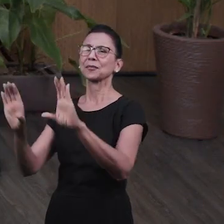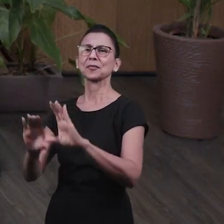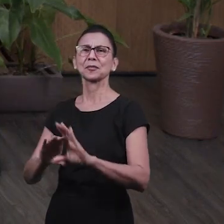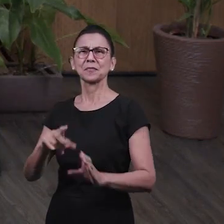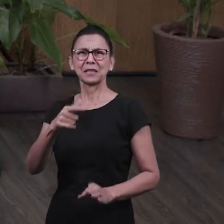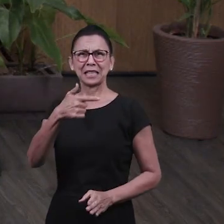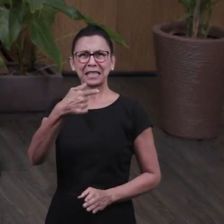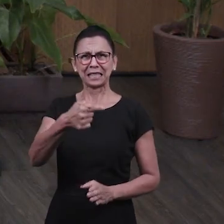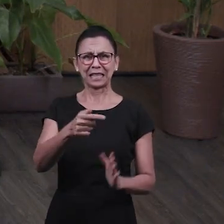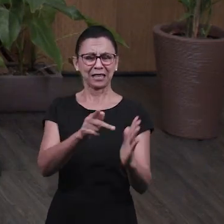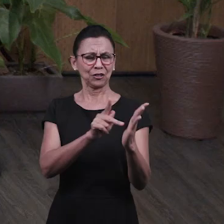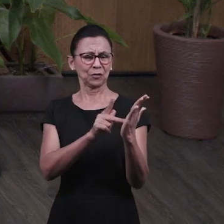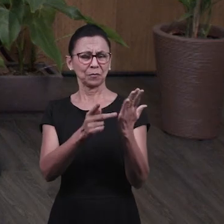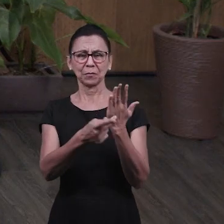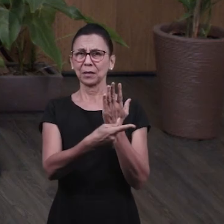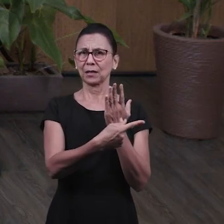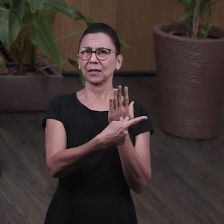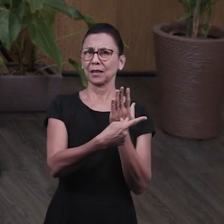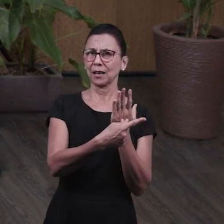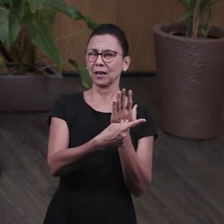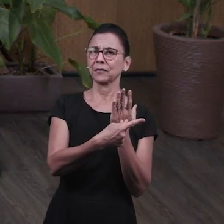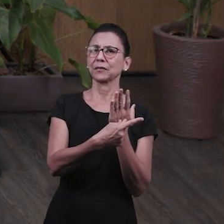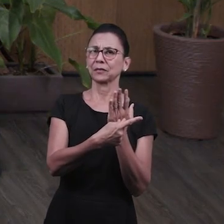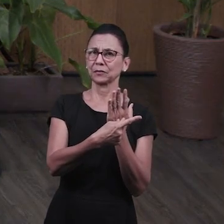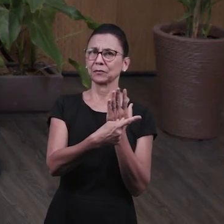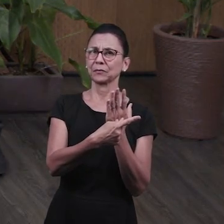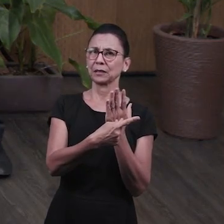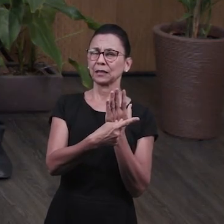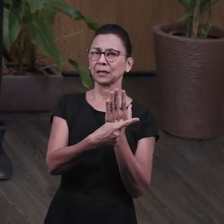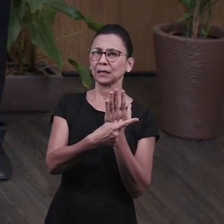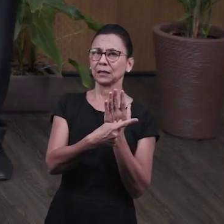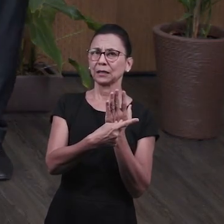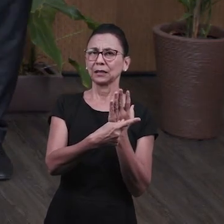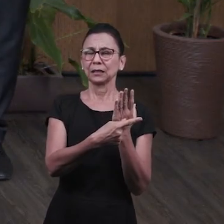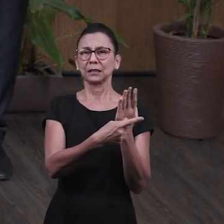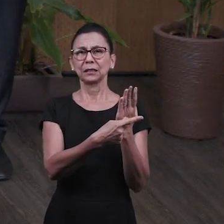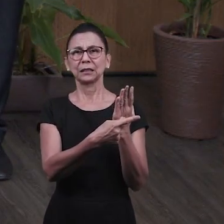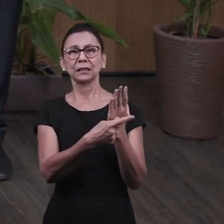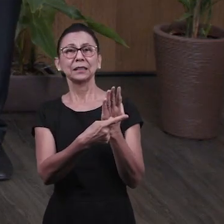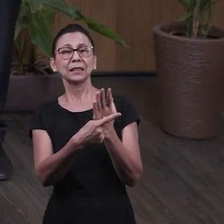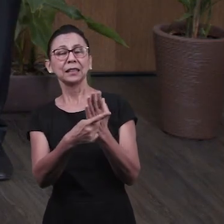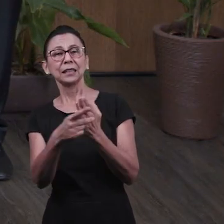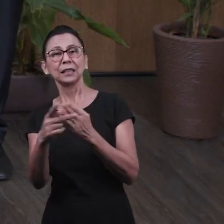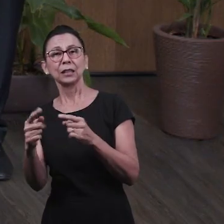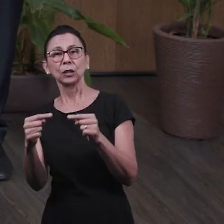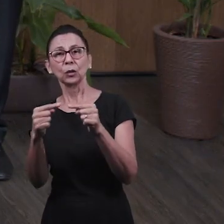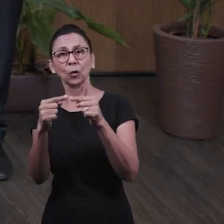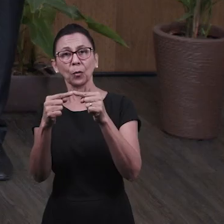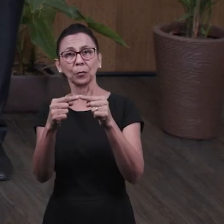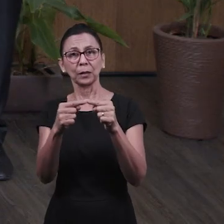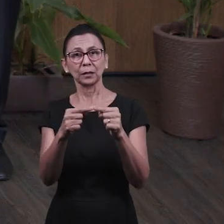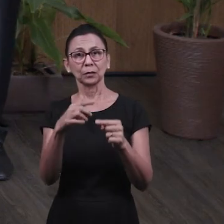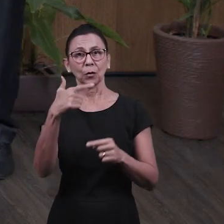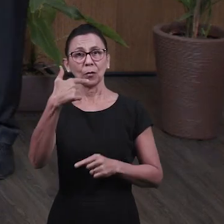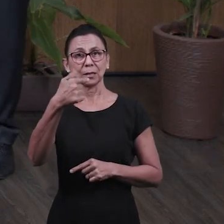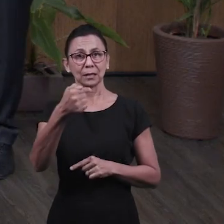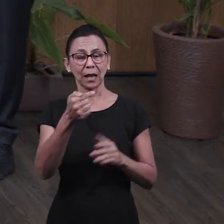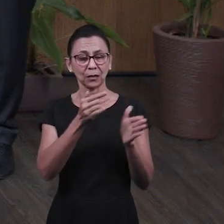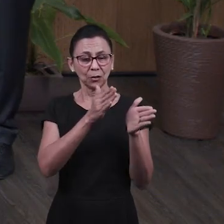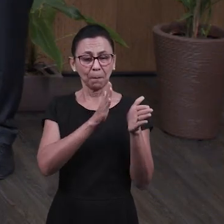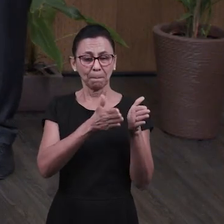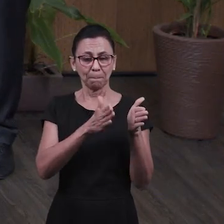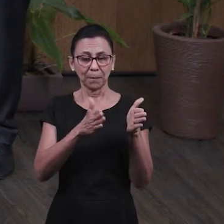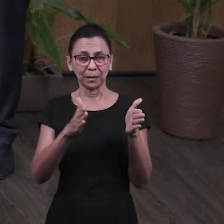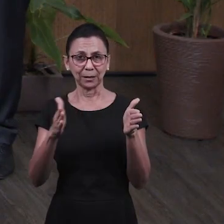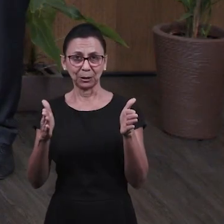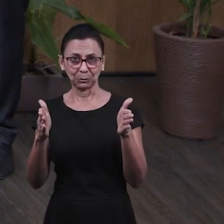cieux. Sont en vérité sept paraboles qui convergent avec les sept périodes de l'histoire